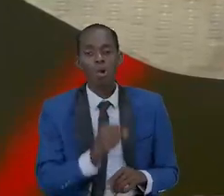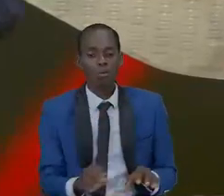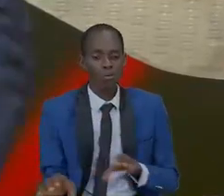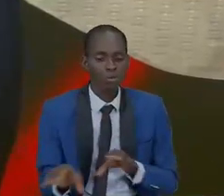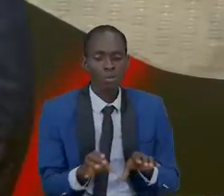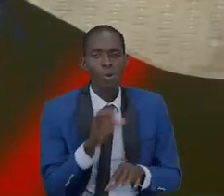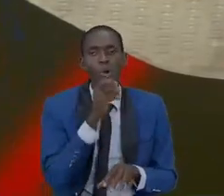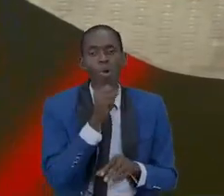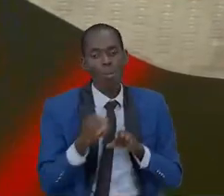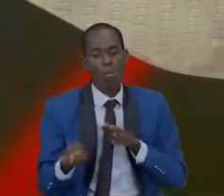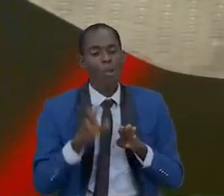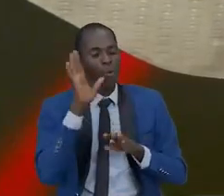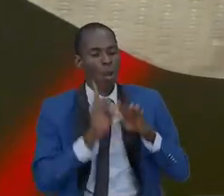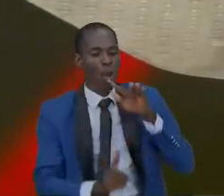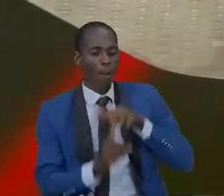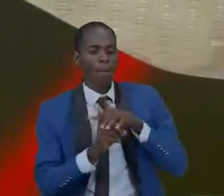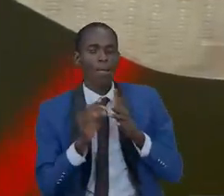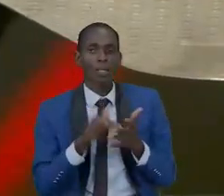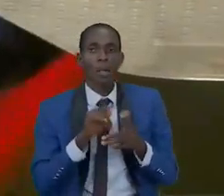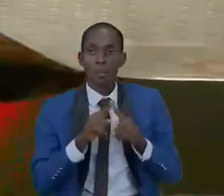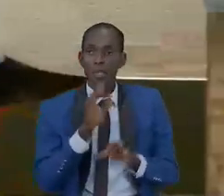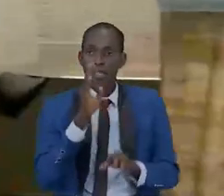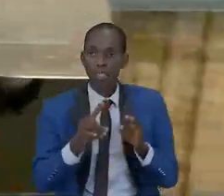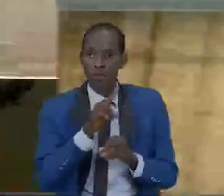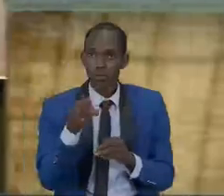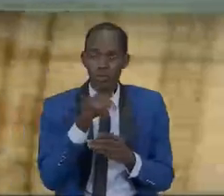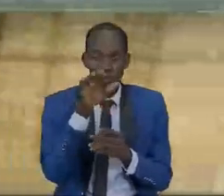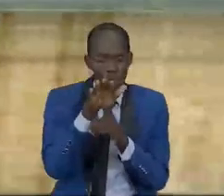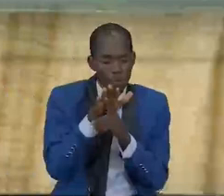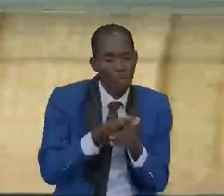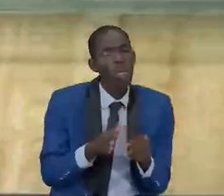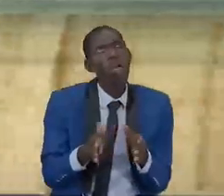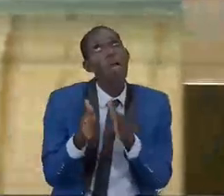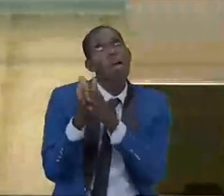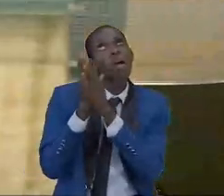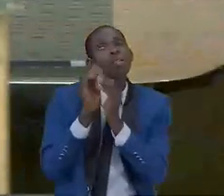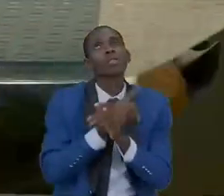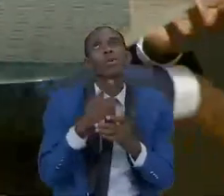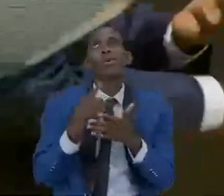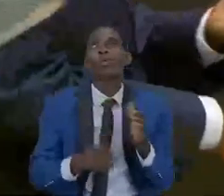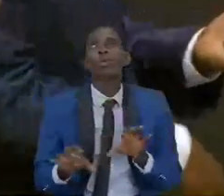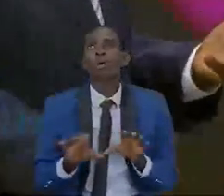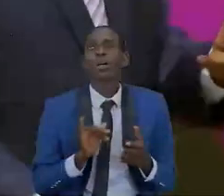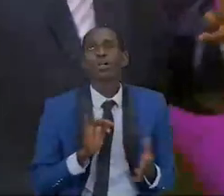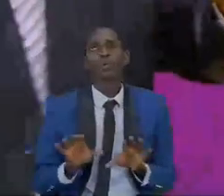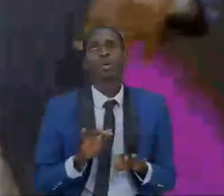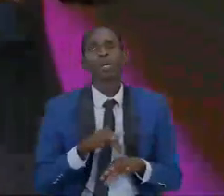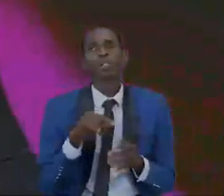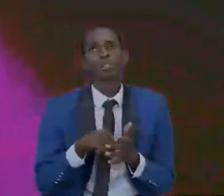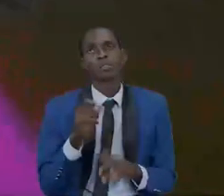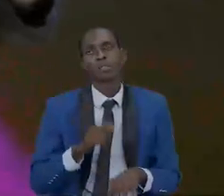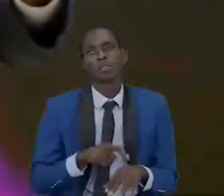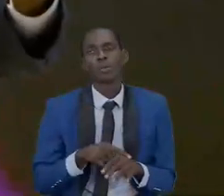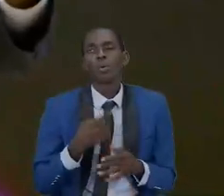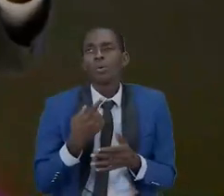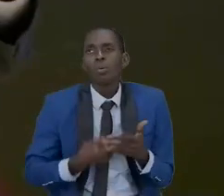nations les vieux comportement reviendront encore vont réussir aussi vous ralentissez vous relâchez vous dites vous temporiser